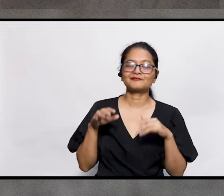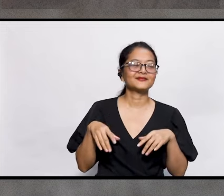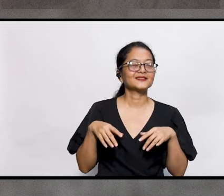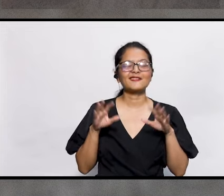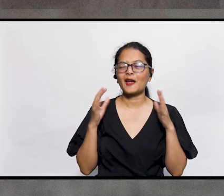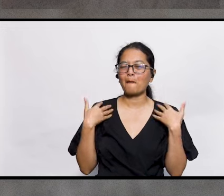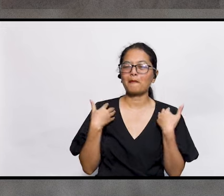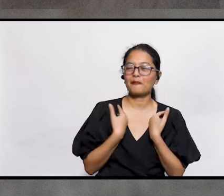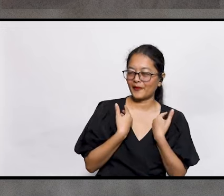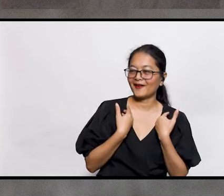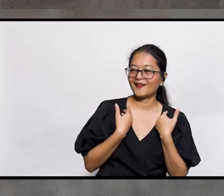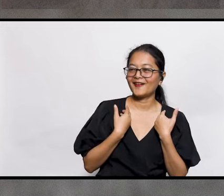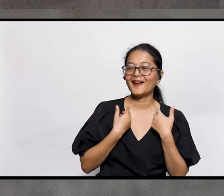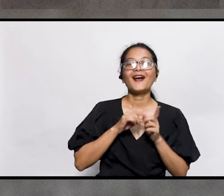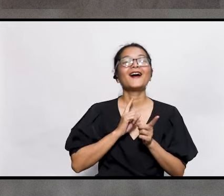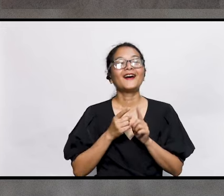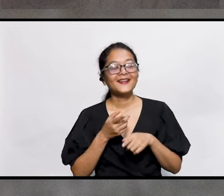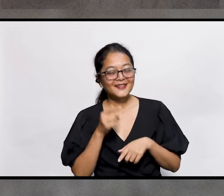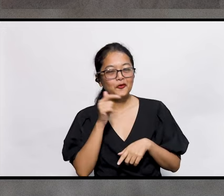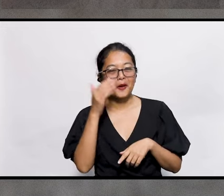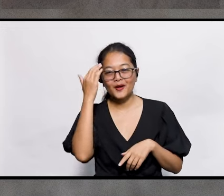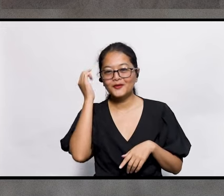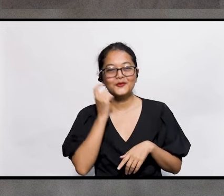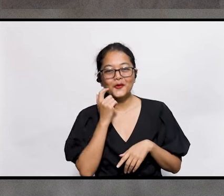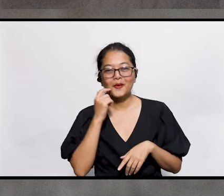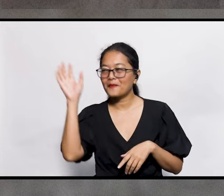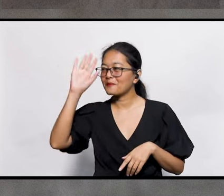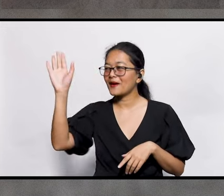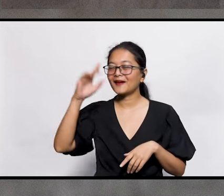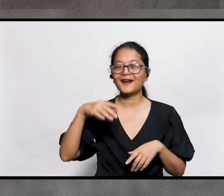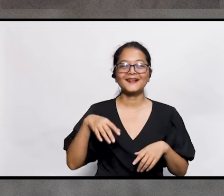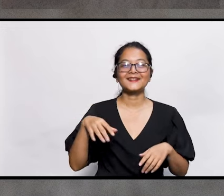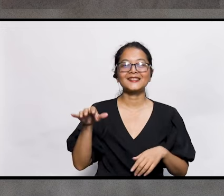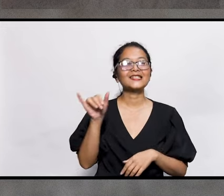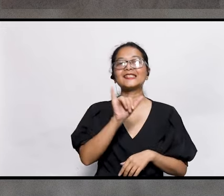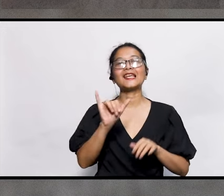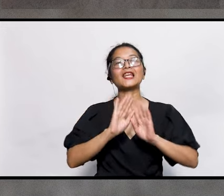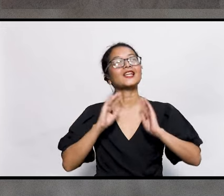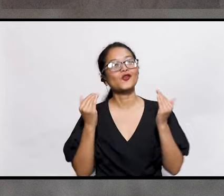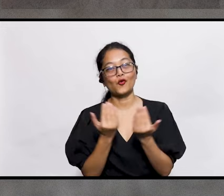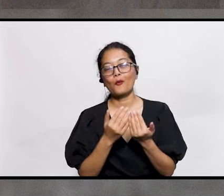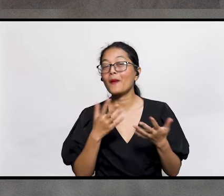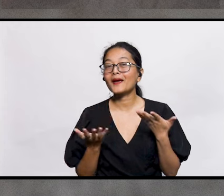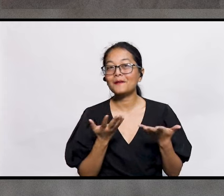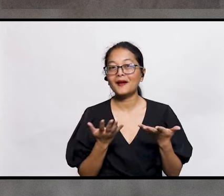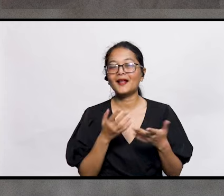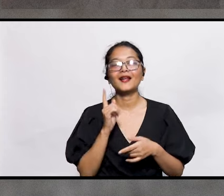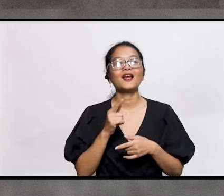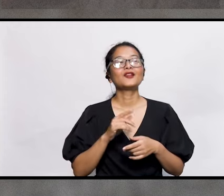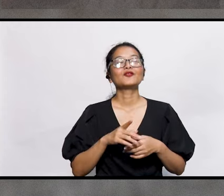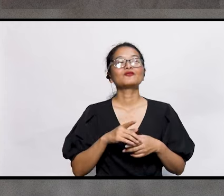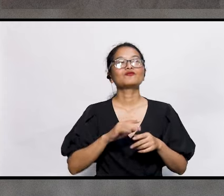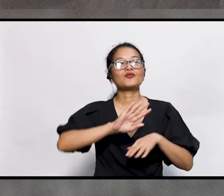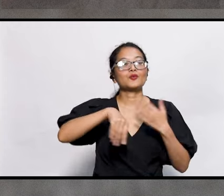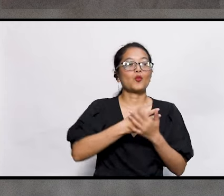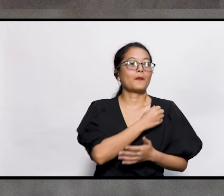akan Anda menangkan apabila itu maka bersolah-suluh bangsa dengan sorak yang nyaring